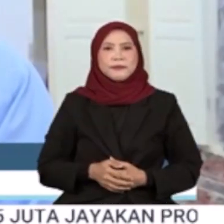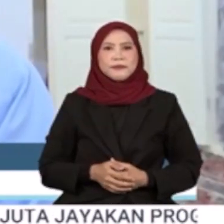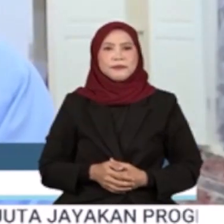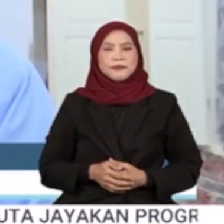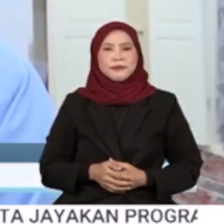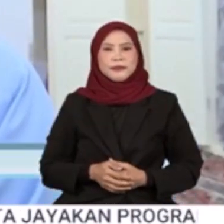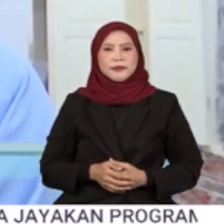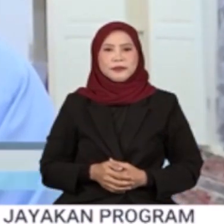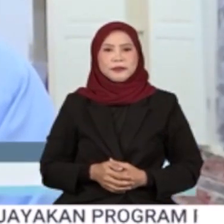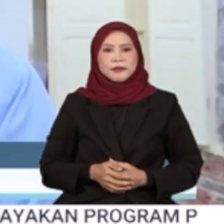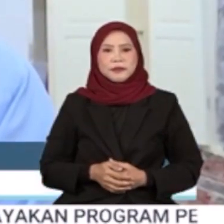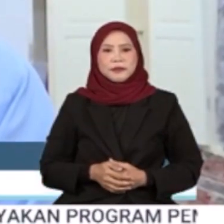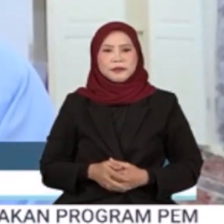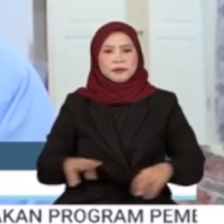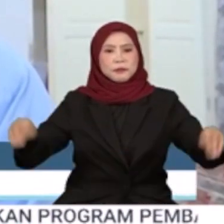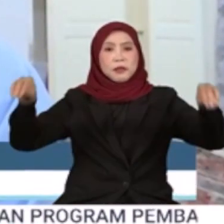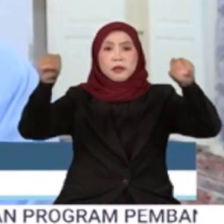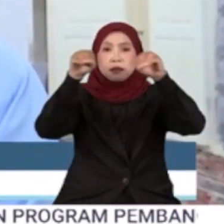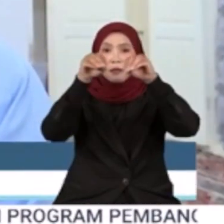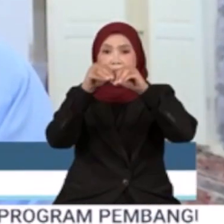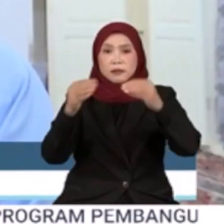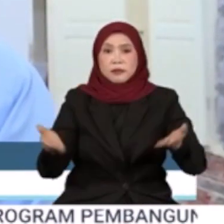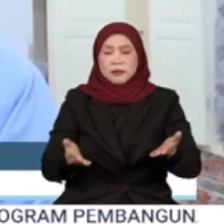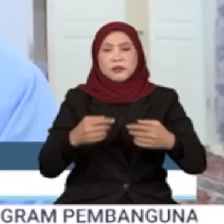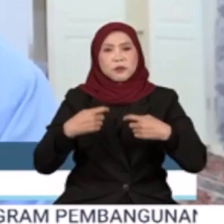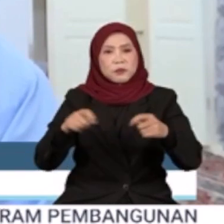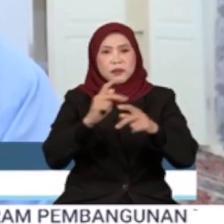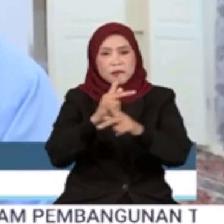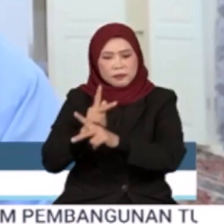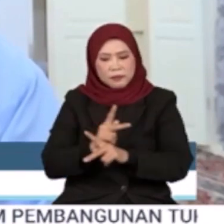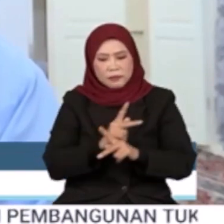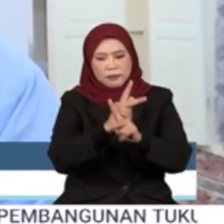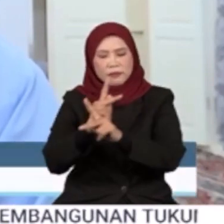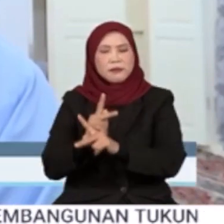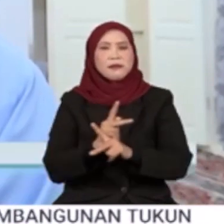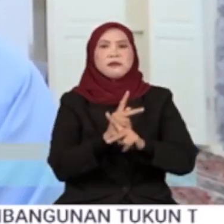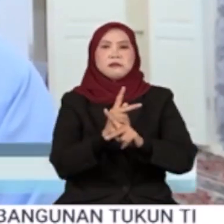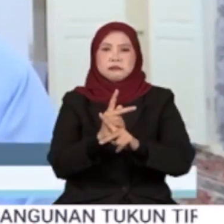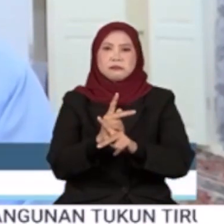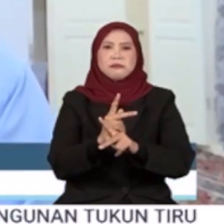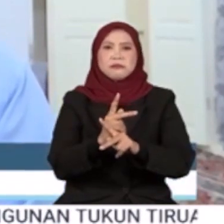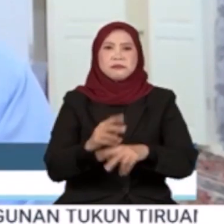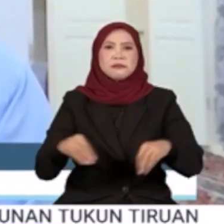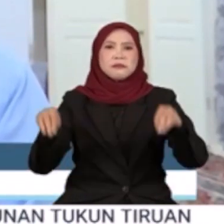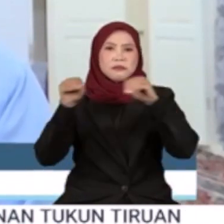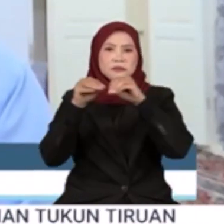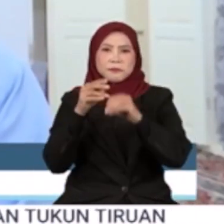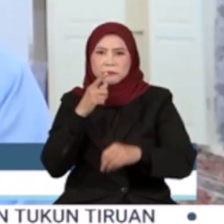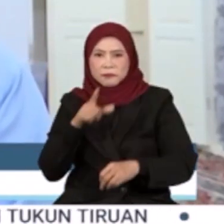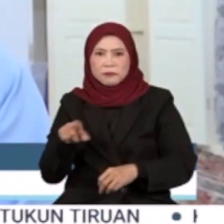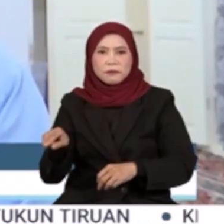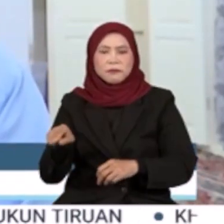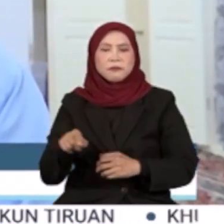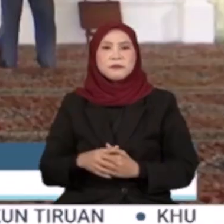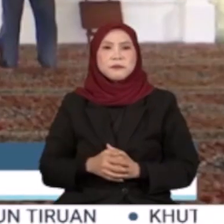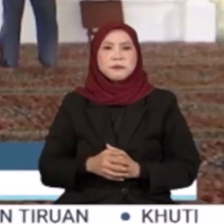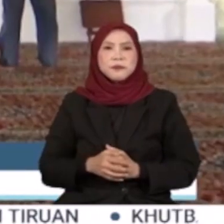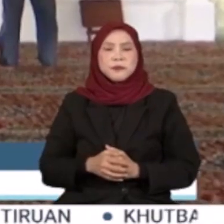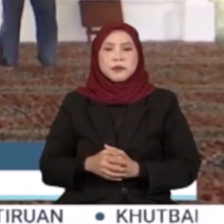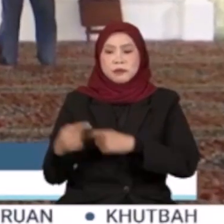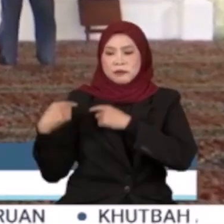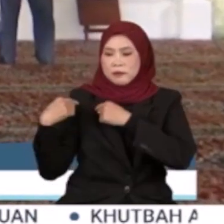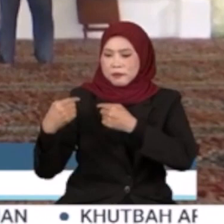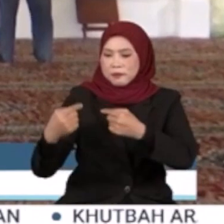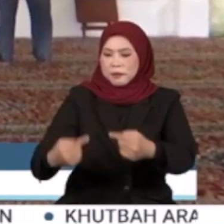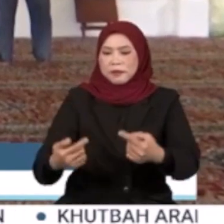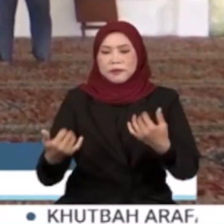Jadi masjid ini kita akan cuba jaga, pelihara sebaik yang mungkin. Dan hari ini juga telah kita, sehingga kini, telah